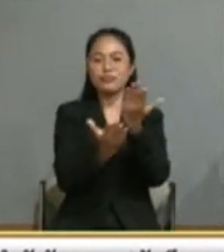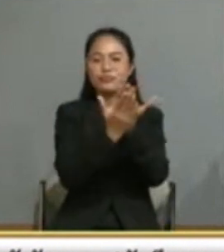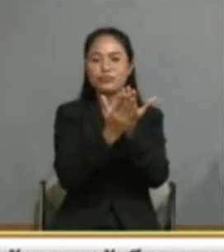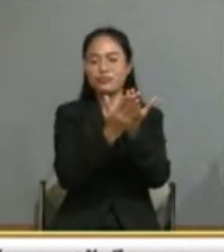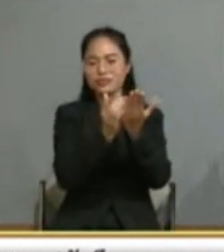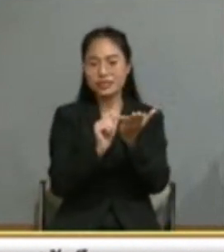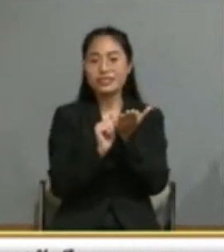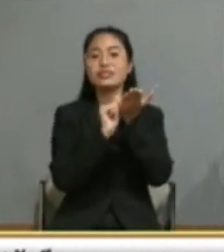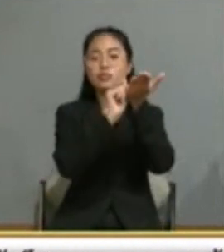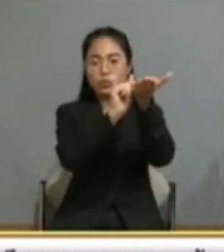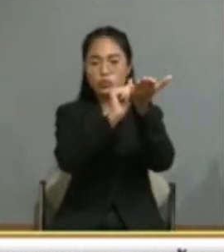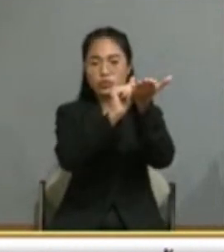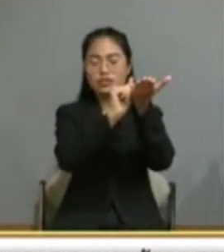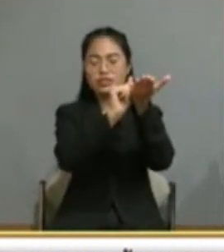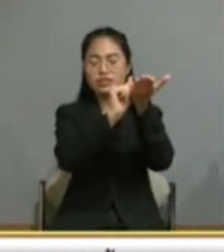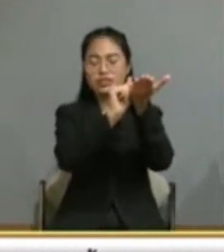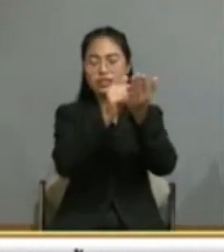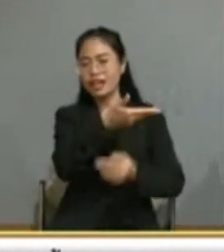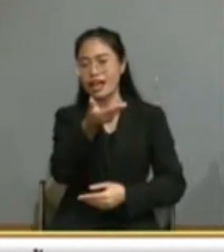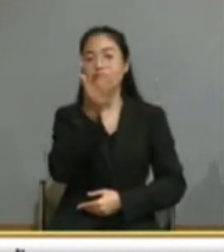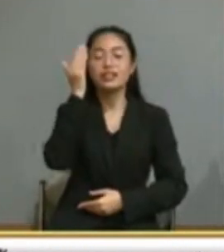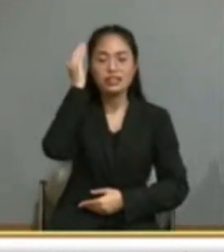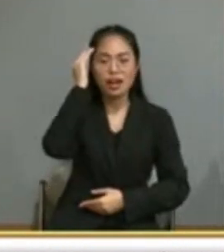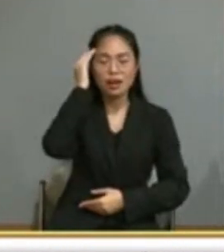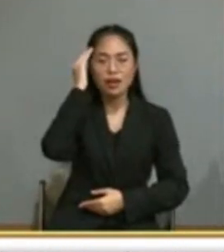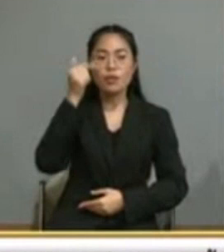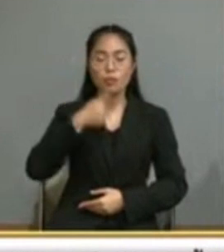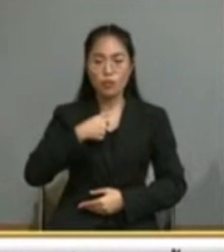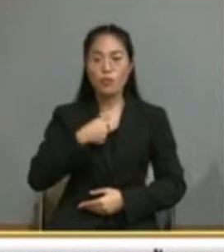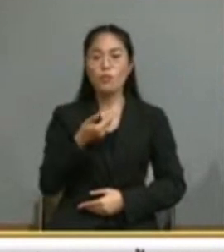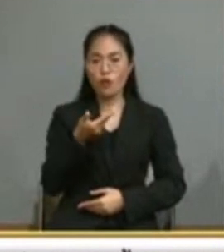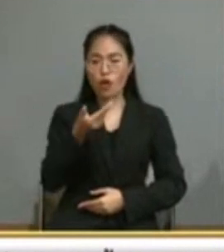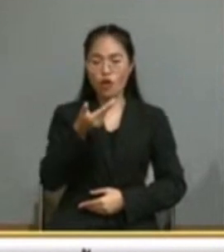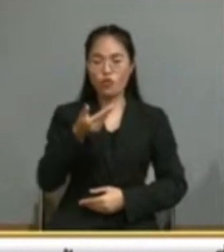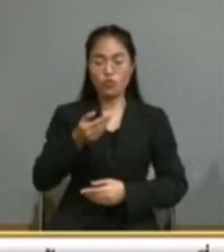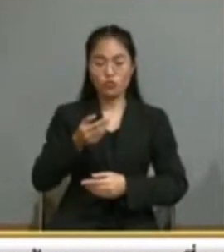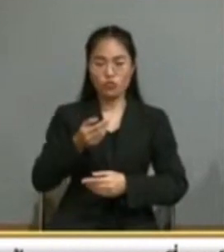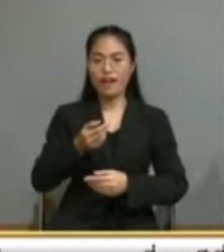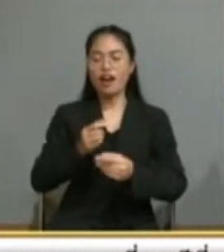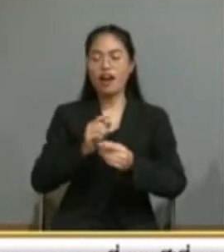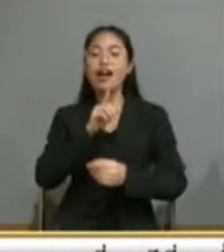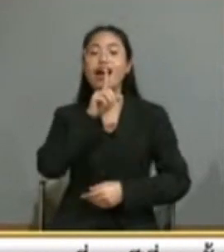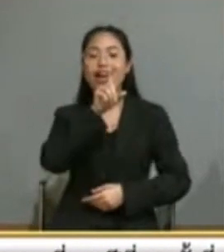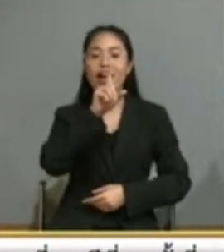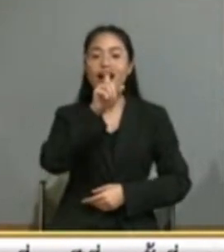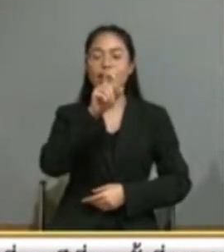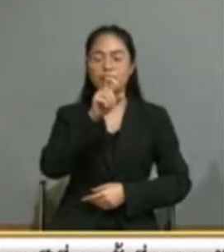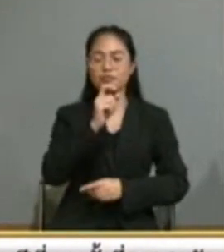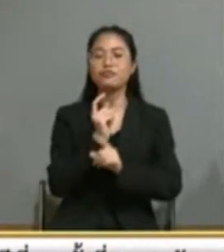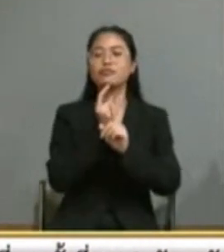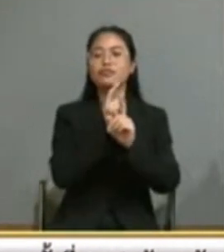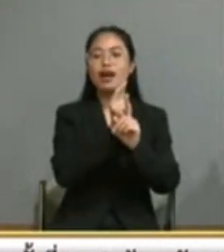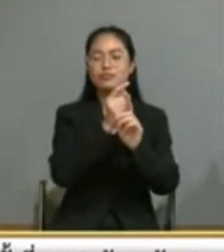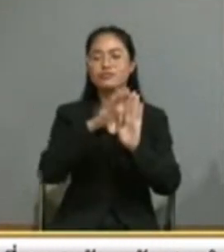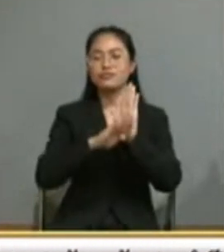ทางสัพาได้เผยแรรัทาอย็ทมาร้แล้นะครัผมขอนุญาิใช้เวลาตงนี้นะครับให้เหุผลประกอบ Herrn Fr. everything